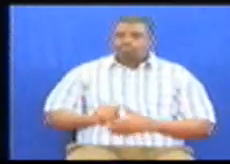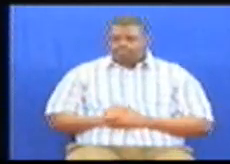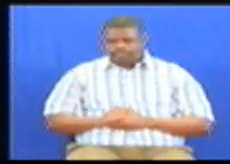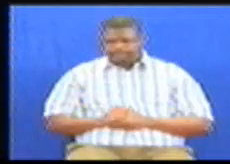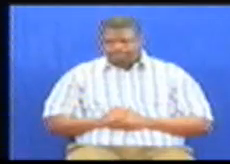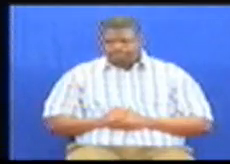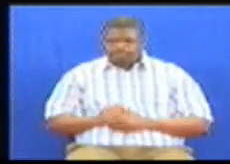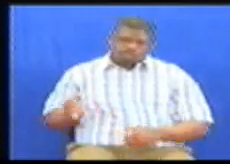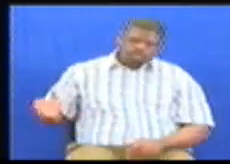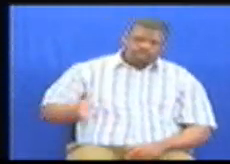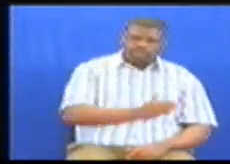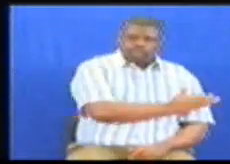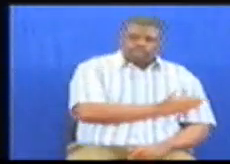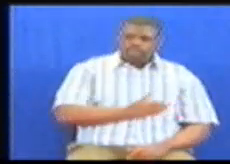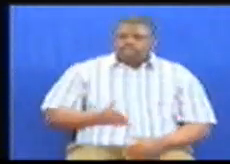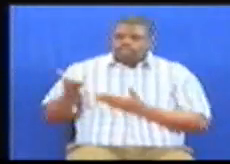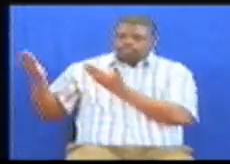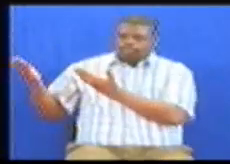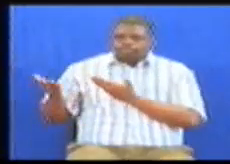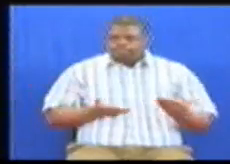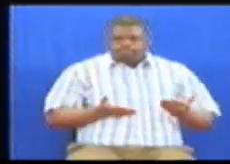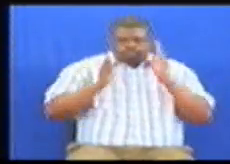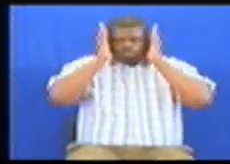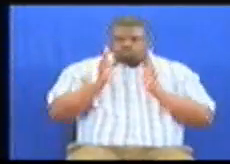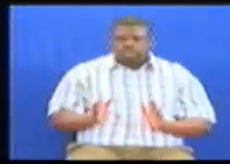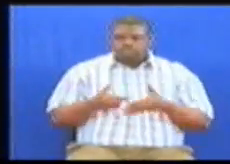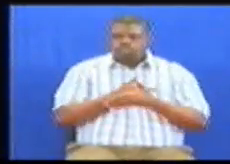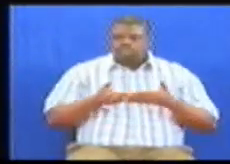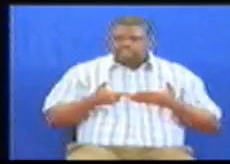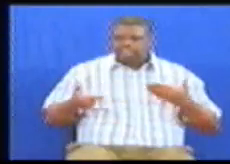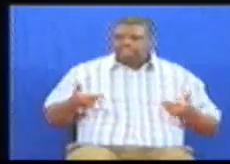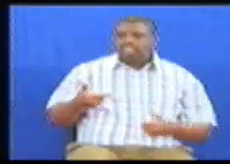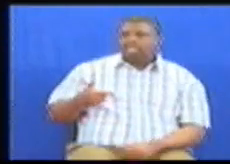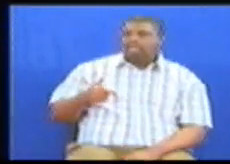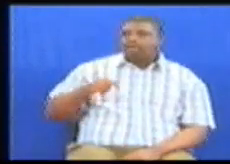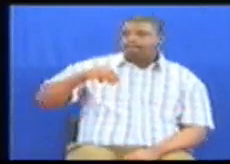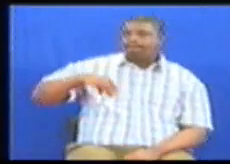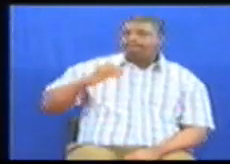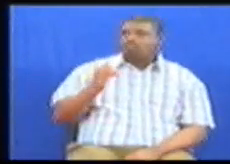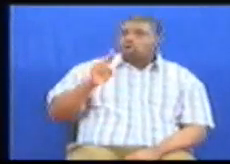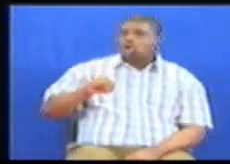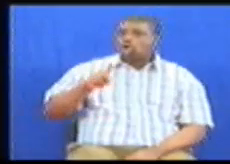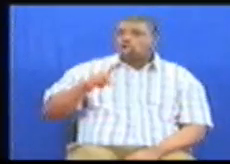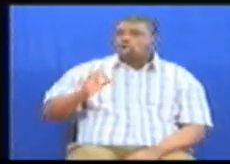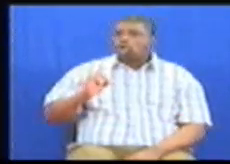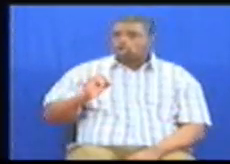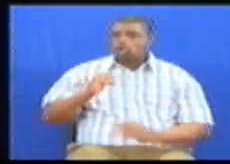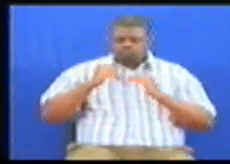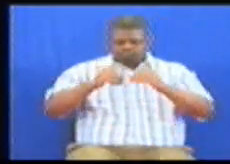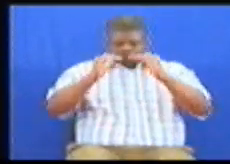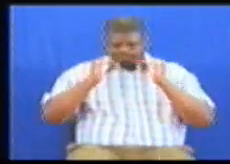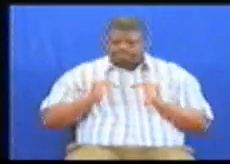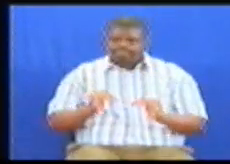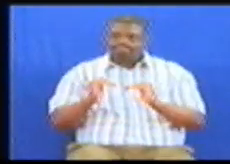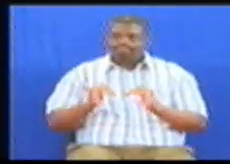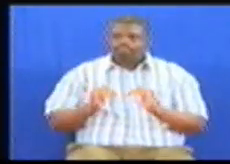Waheshimiwa bunge, nilikuwa nimemtaja mheshimiwa Justin Joseph Monko, atafuatiwa na